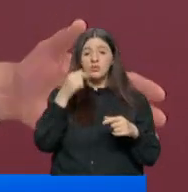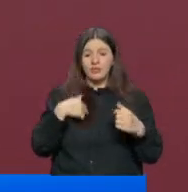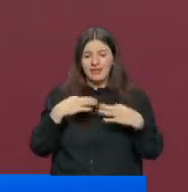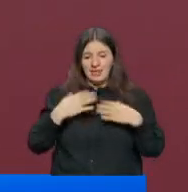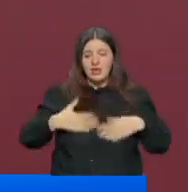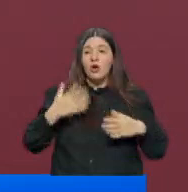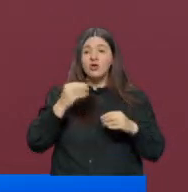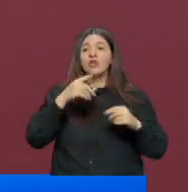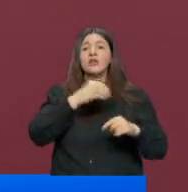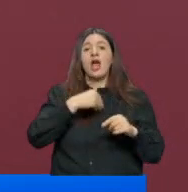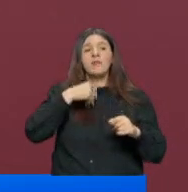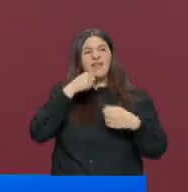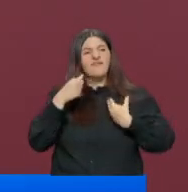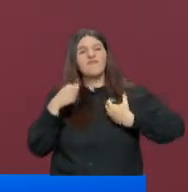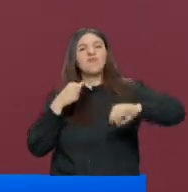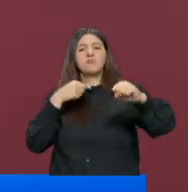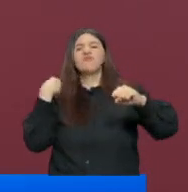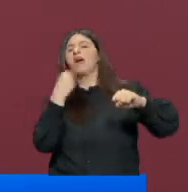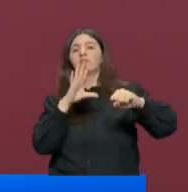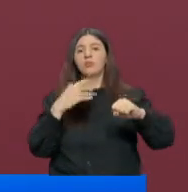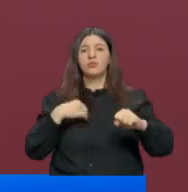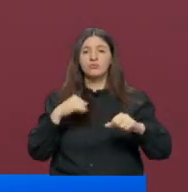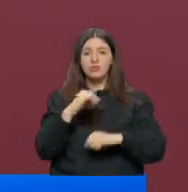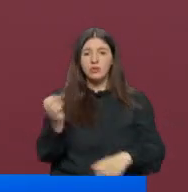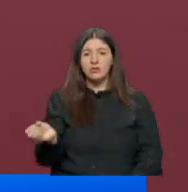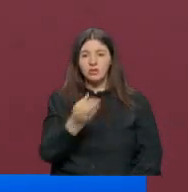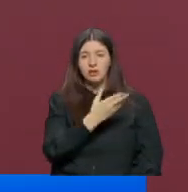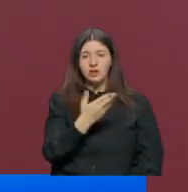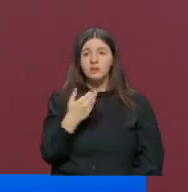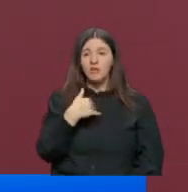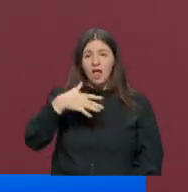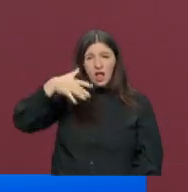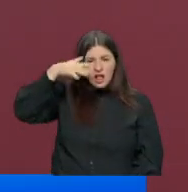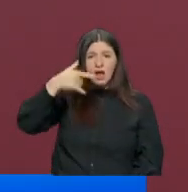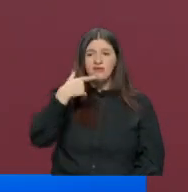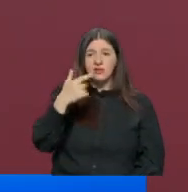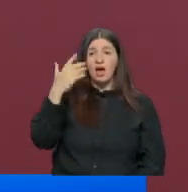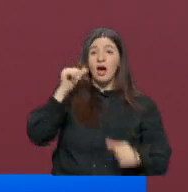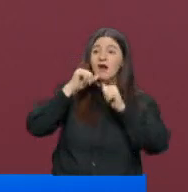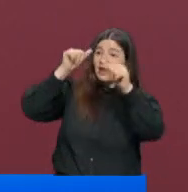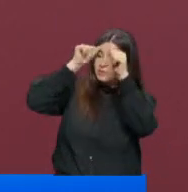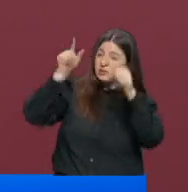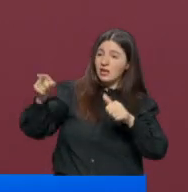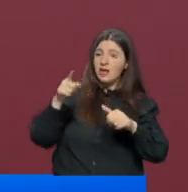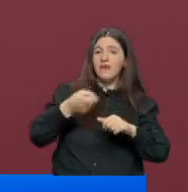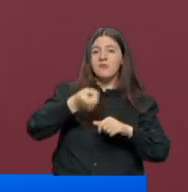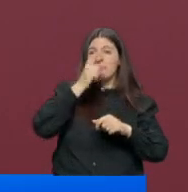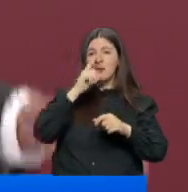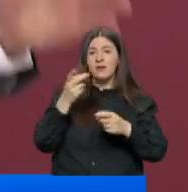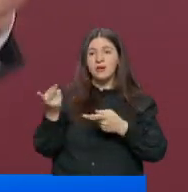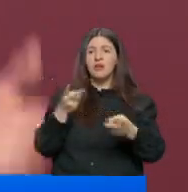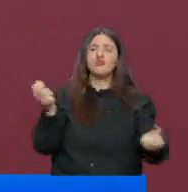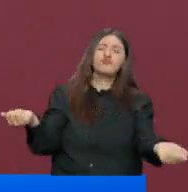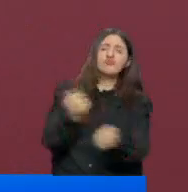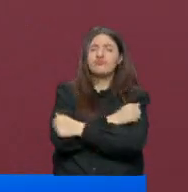müddetçe Bransan gidemez, vermem demişti. Özel uçakla gönderdi. Biz ahmak mıyız demişti Arabistan'a. Veliaht Prens'le